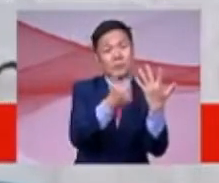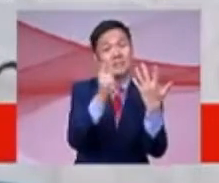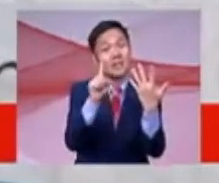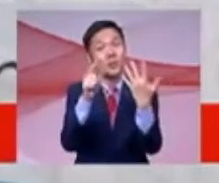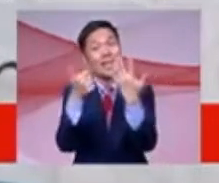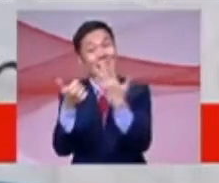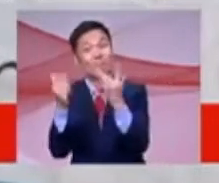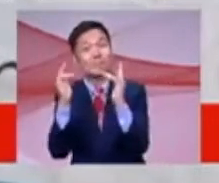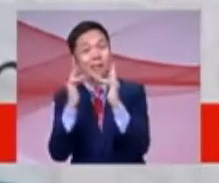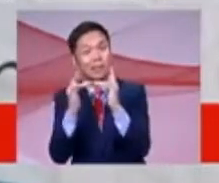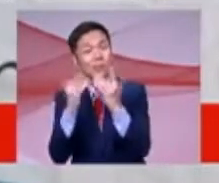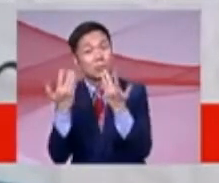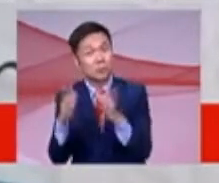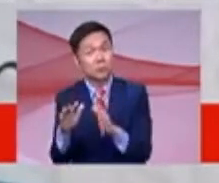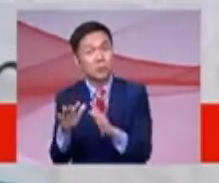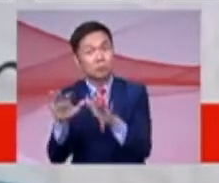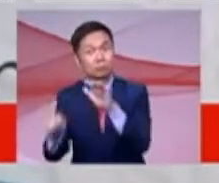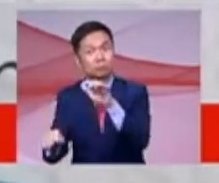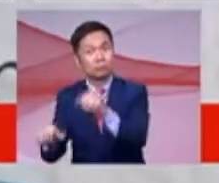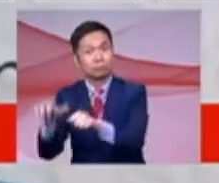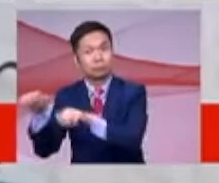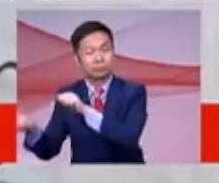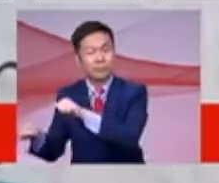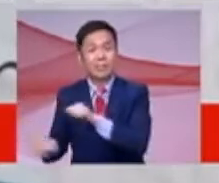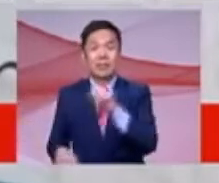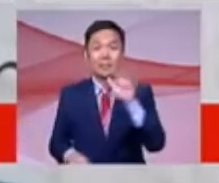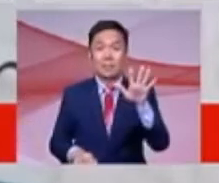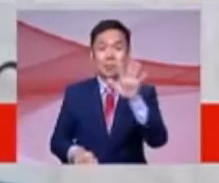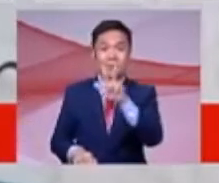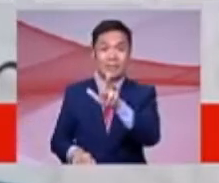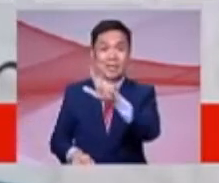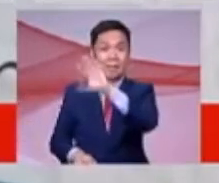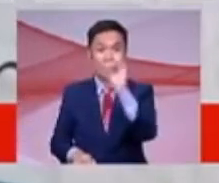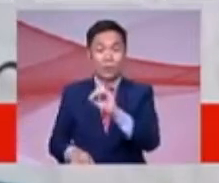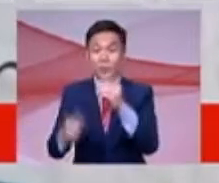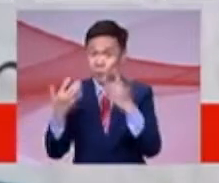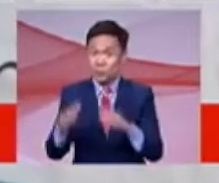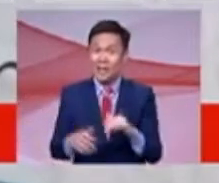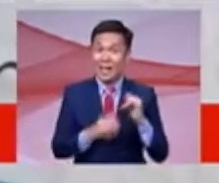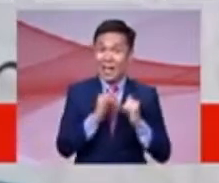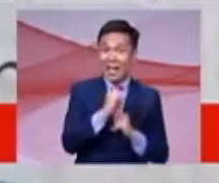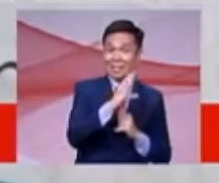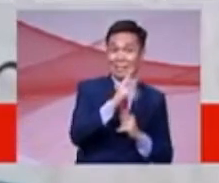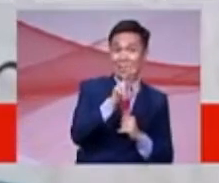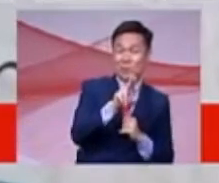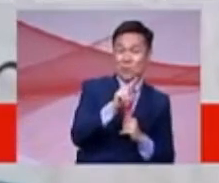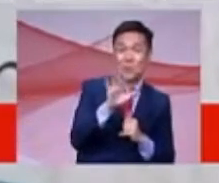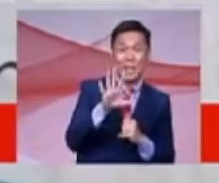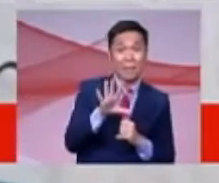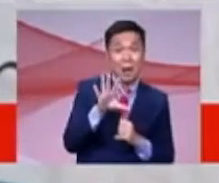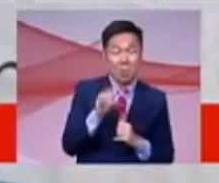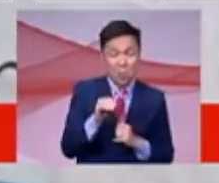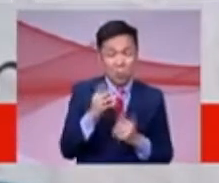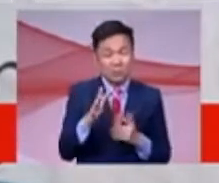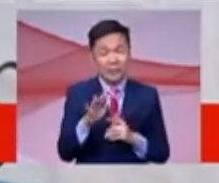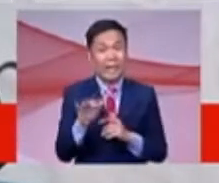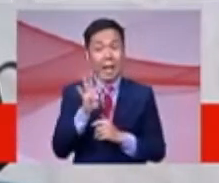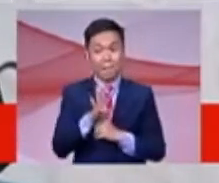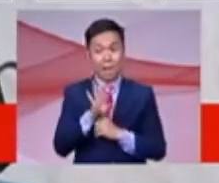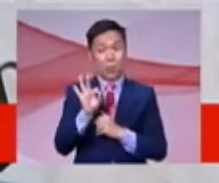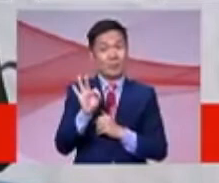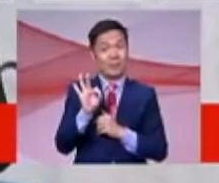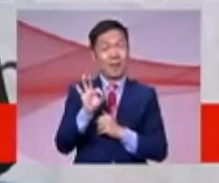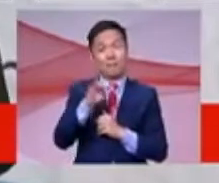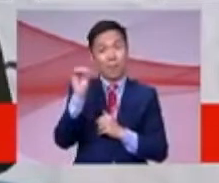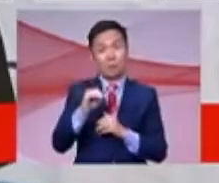616 katil telah pun digunakan, iaitu 53%, dan katil ICU 50 telah digunakan, iaitu